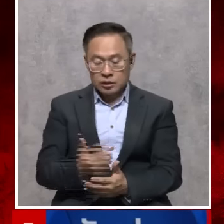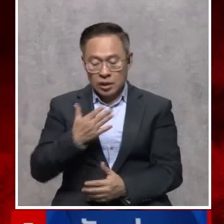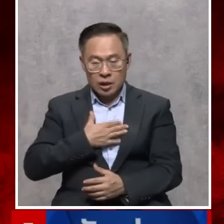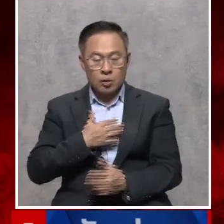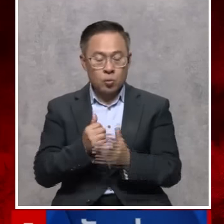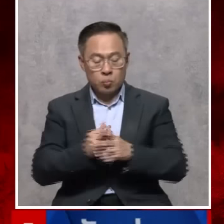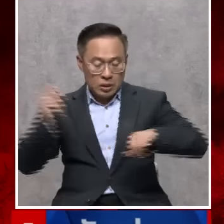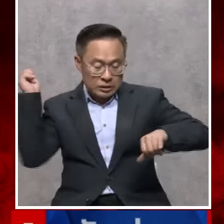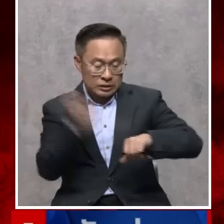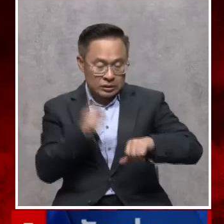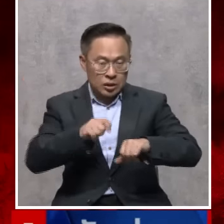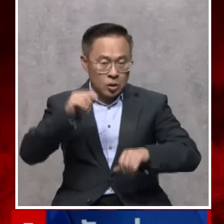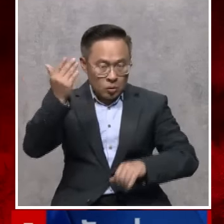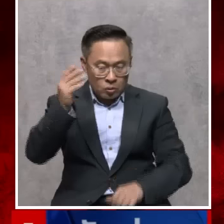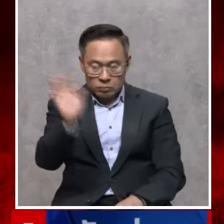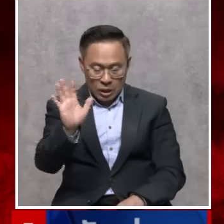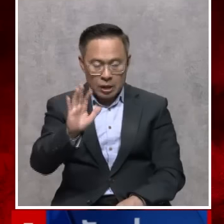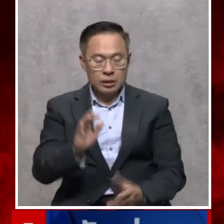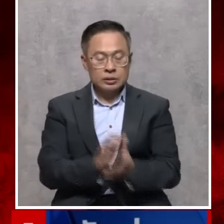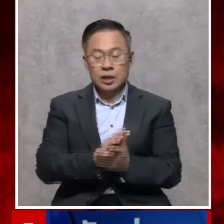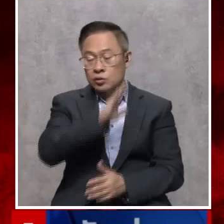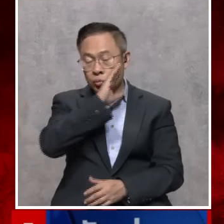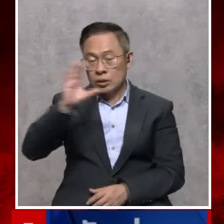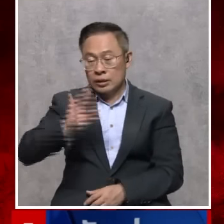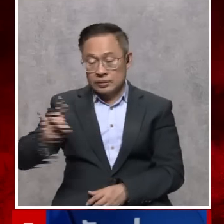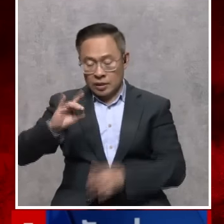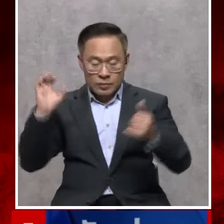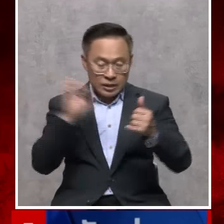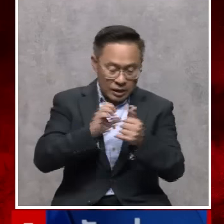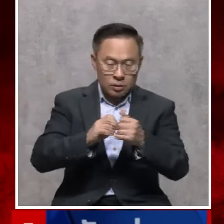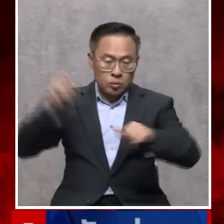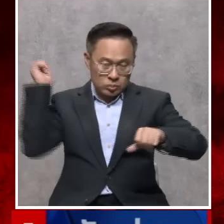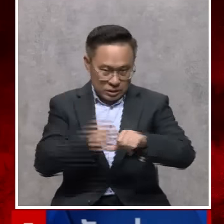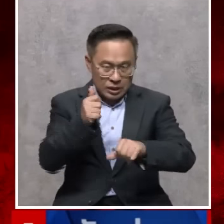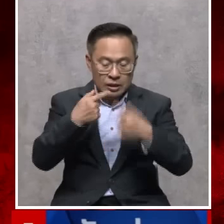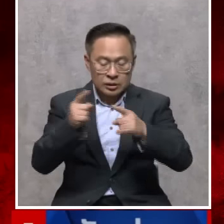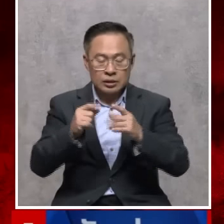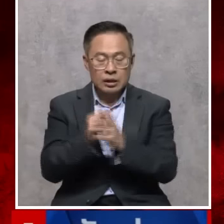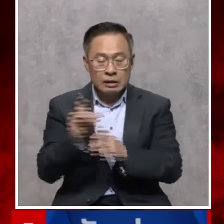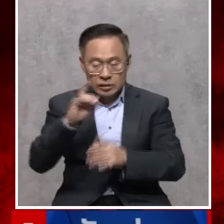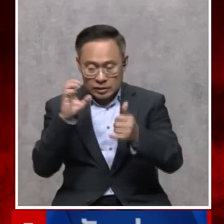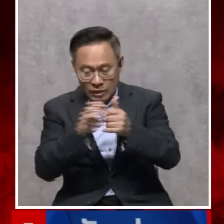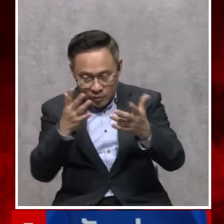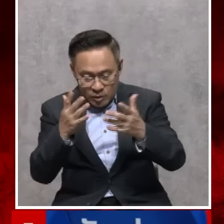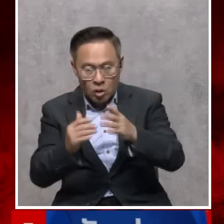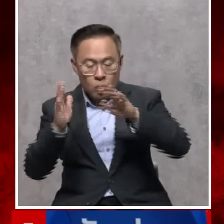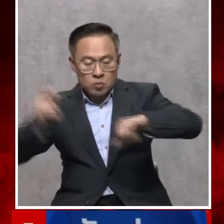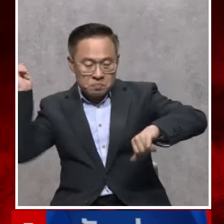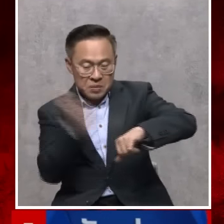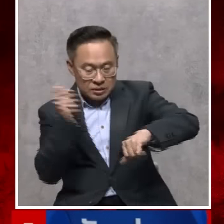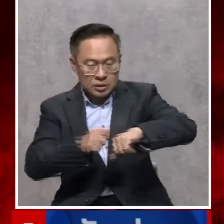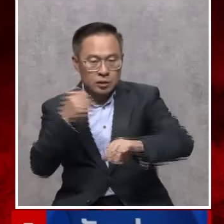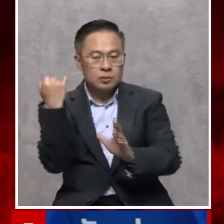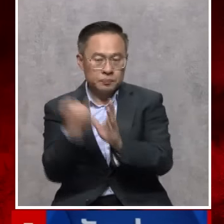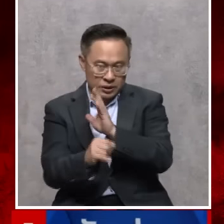ไม่ไปทำอะไรมันเนี่ยมันก็จะไม่มาทำร้ายเราอันนี้ก็เลยเป็นเจตนารมณ์ของกฎหมายที่มีพรบนี้ขึ้นมา